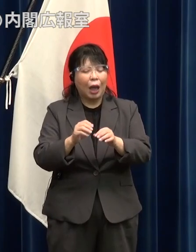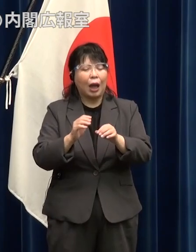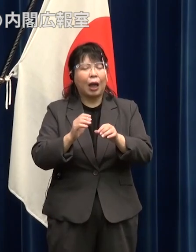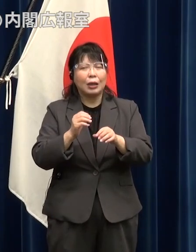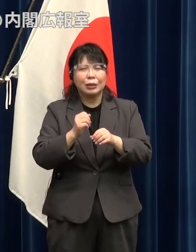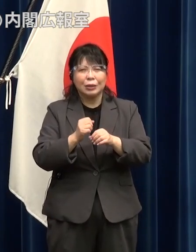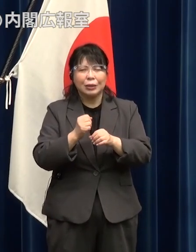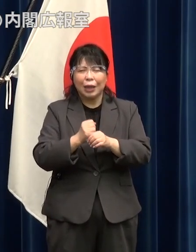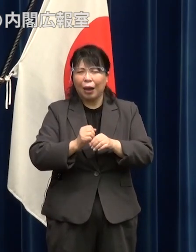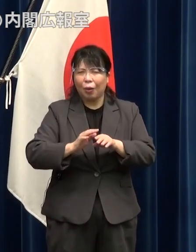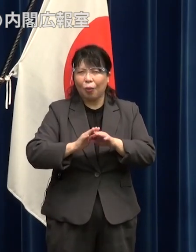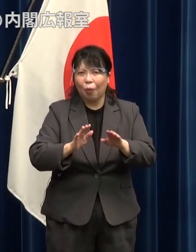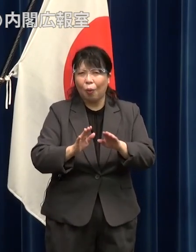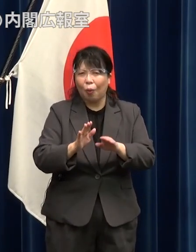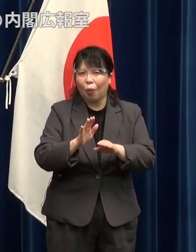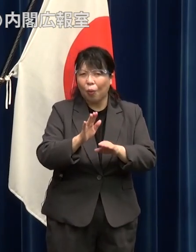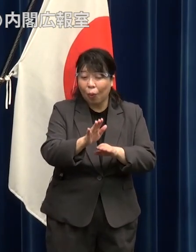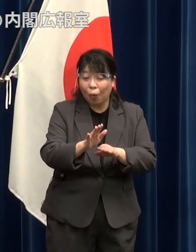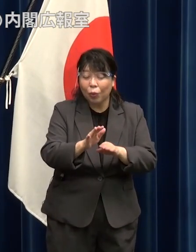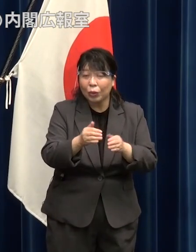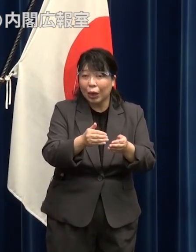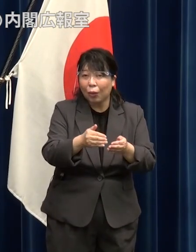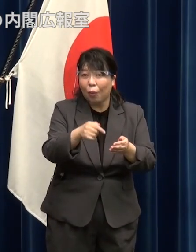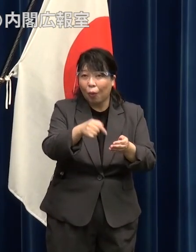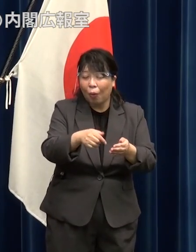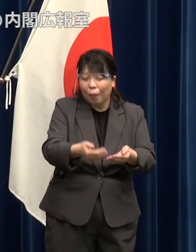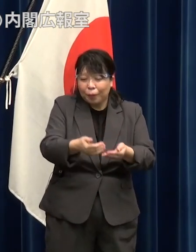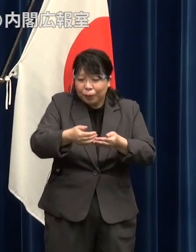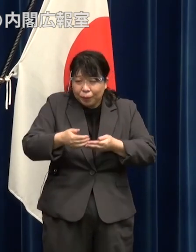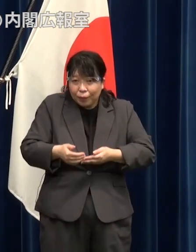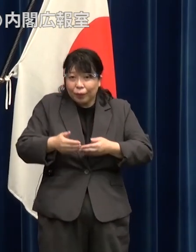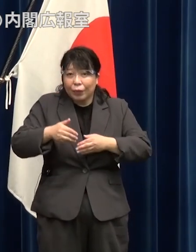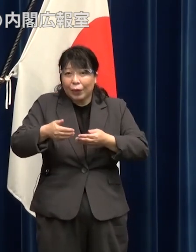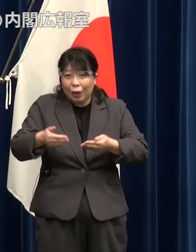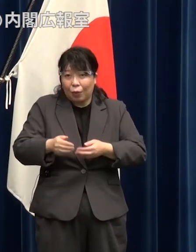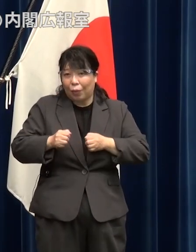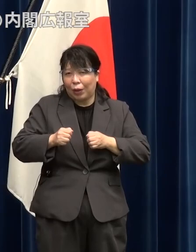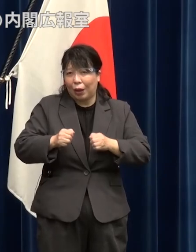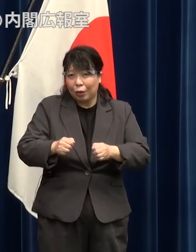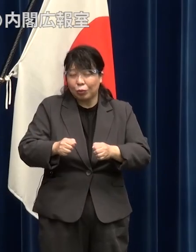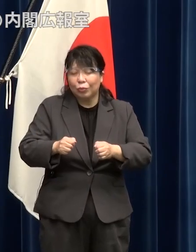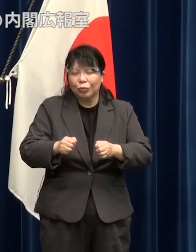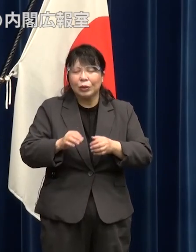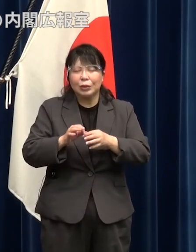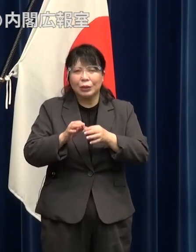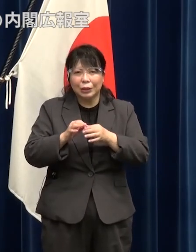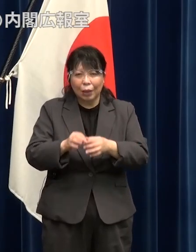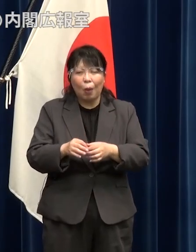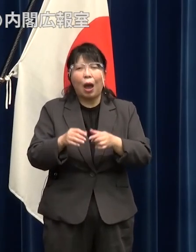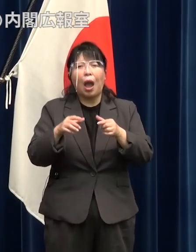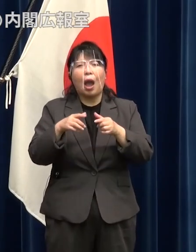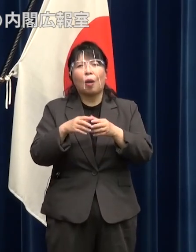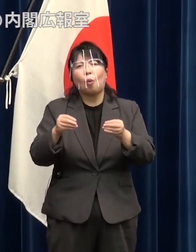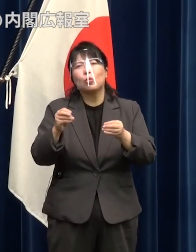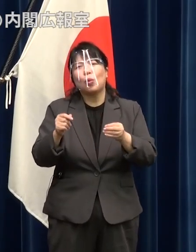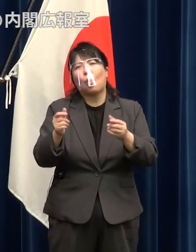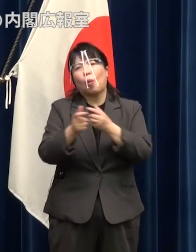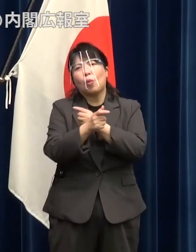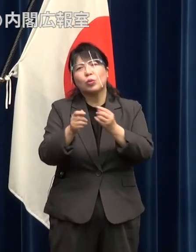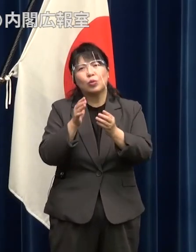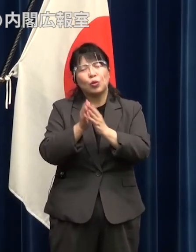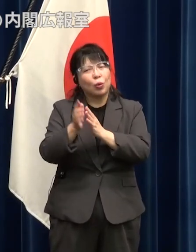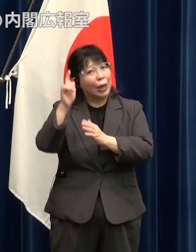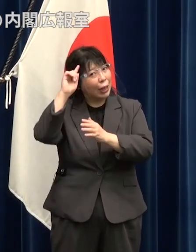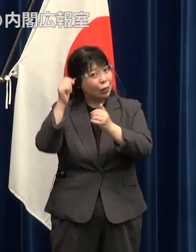しについては、現在国土交通省において検討中です。この中で京都